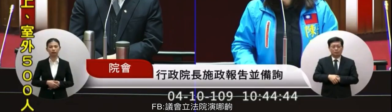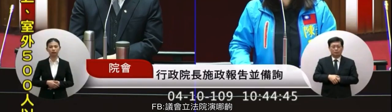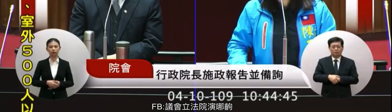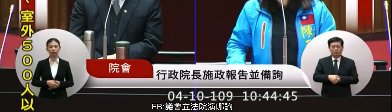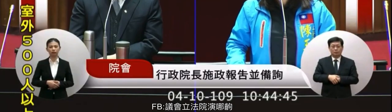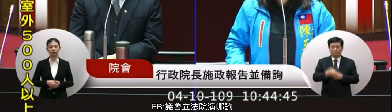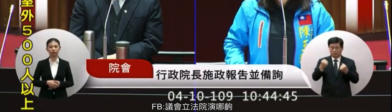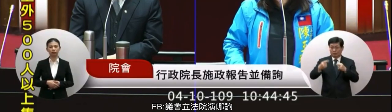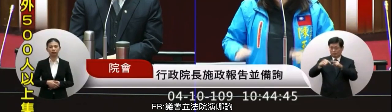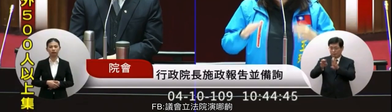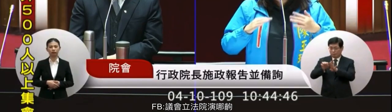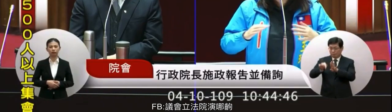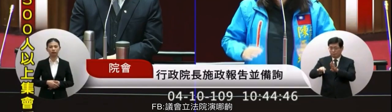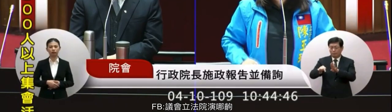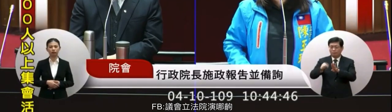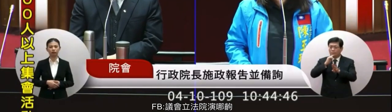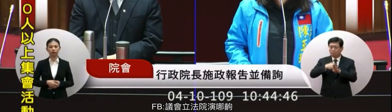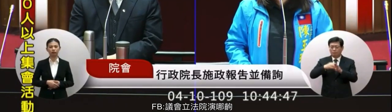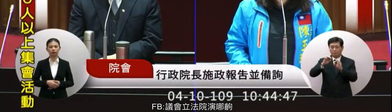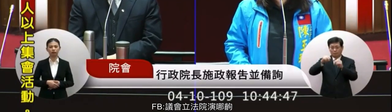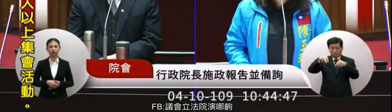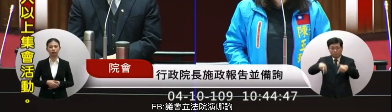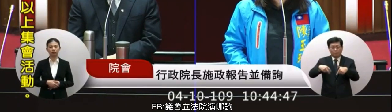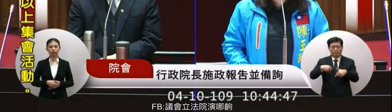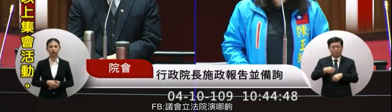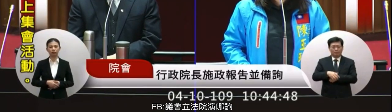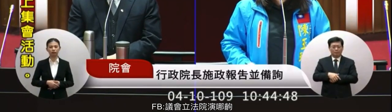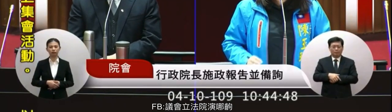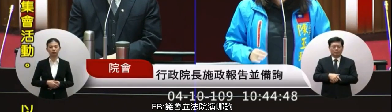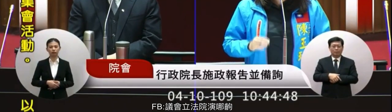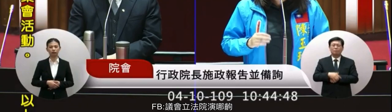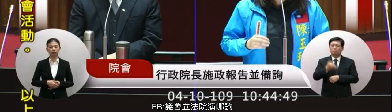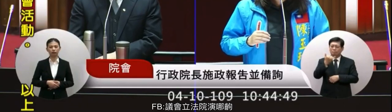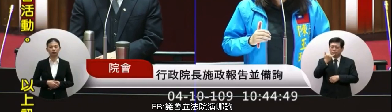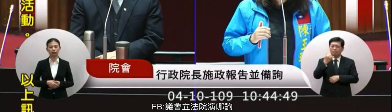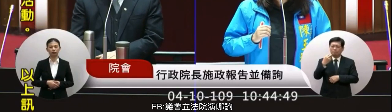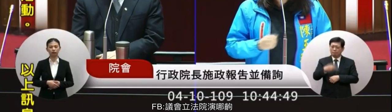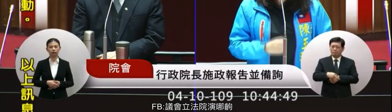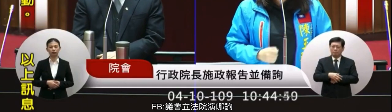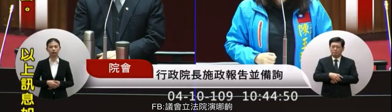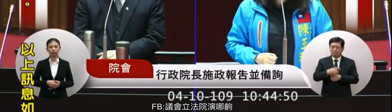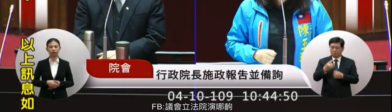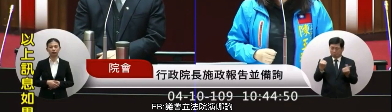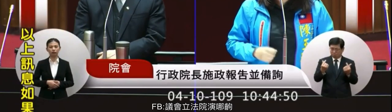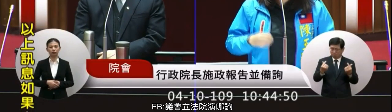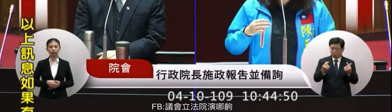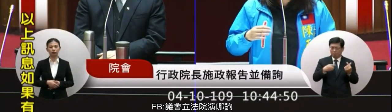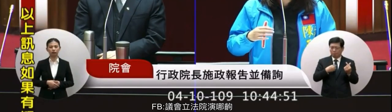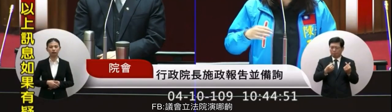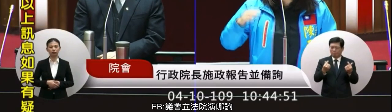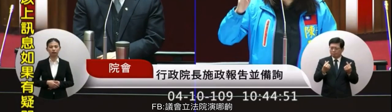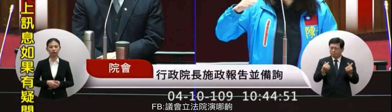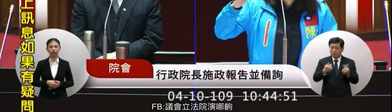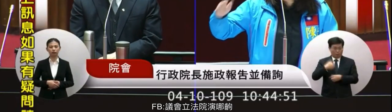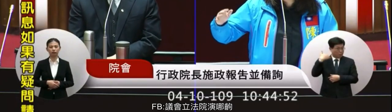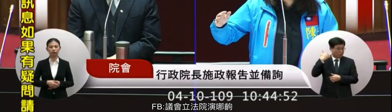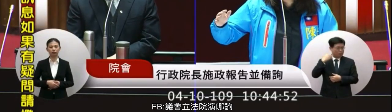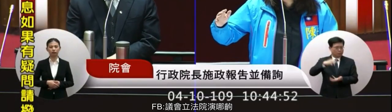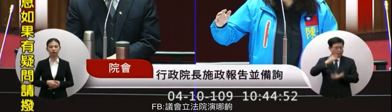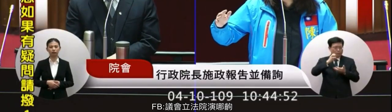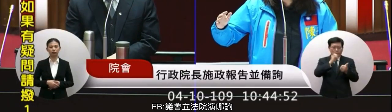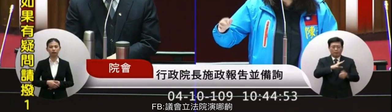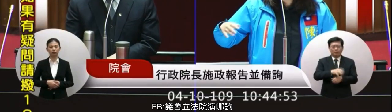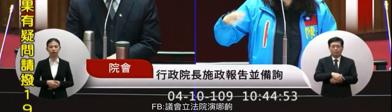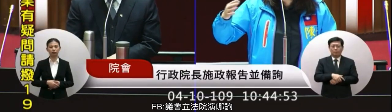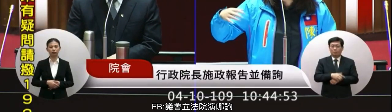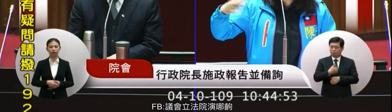望在金门的地位上金门地位上可以比照至少比照我上回有提到